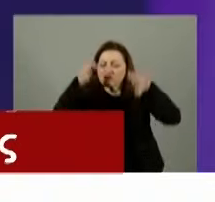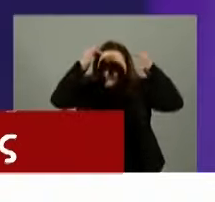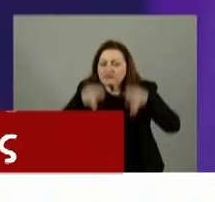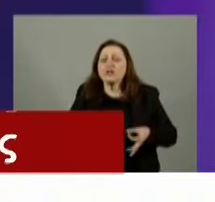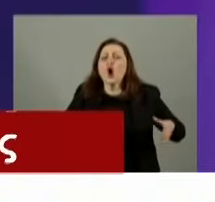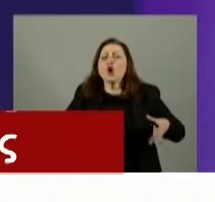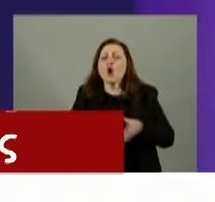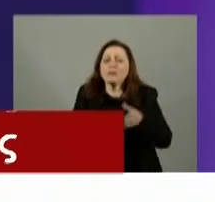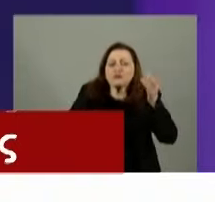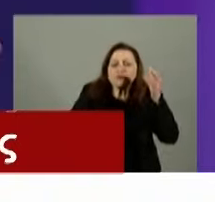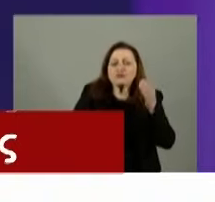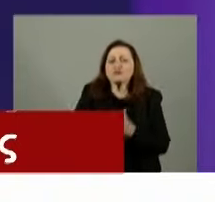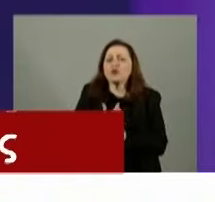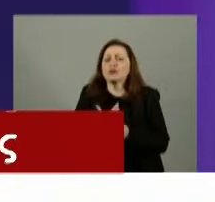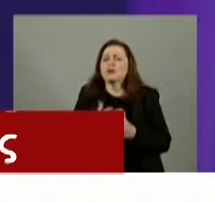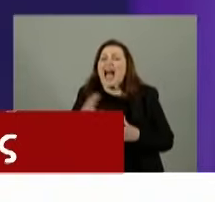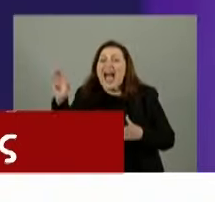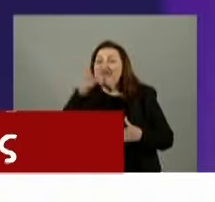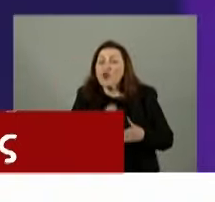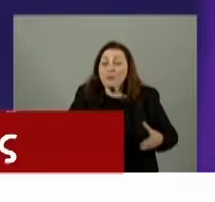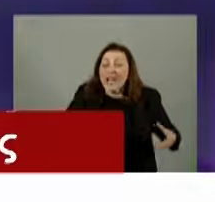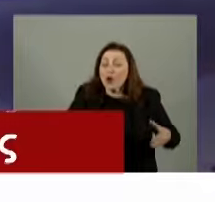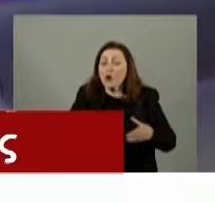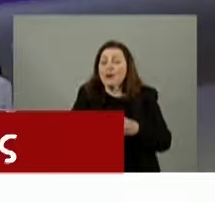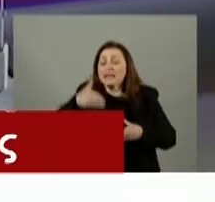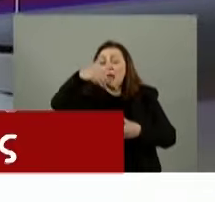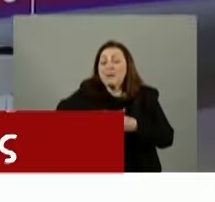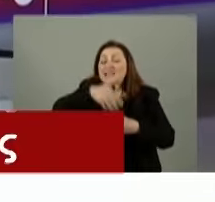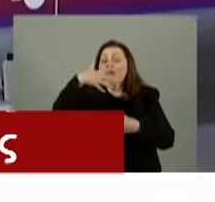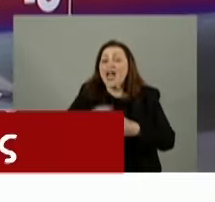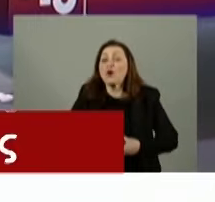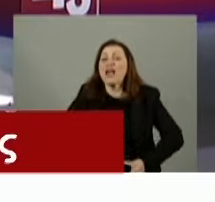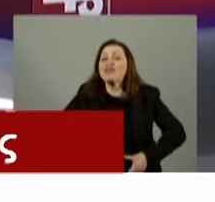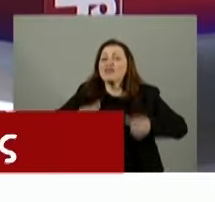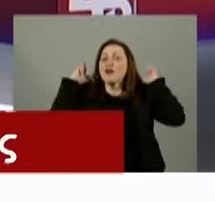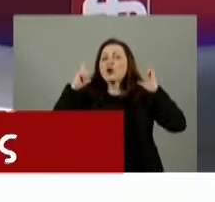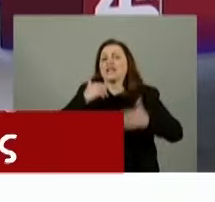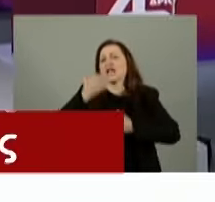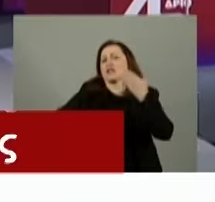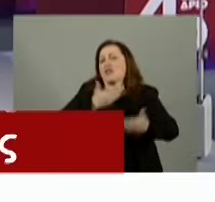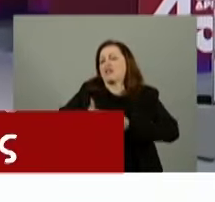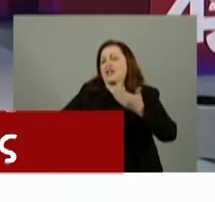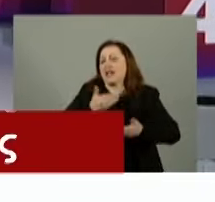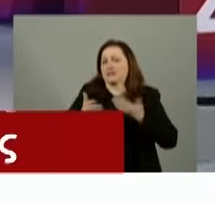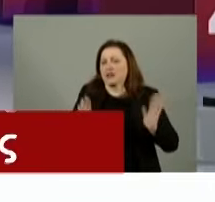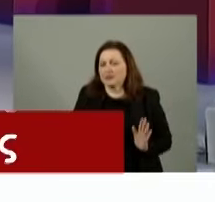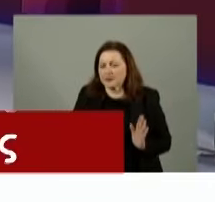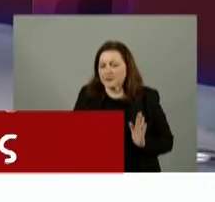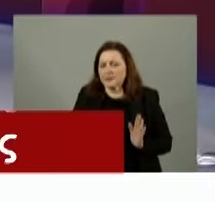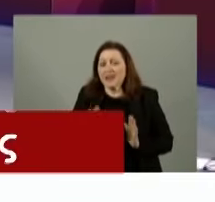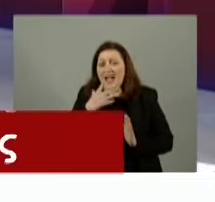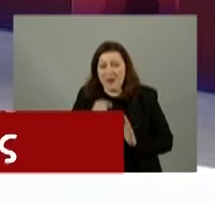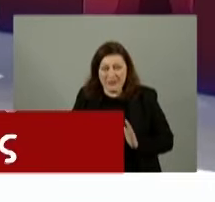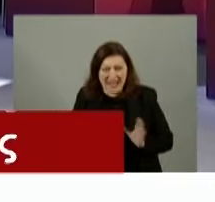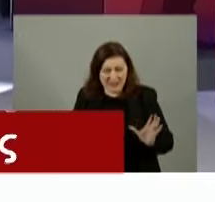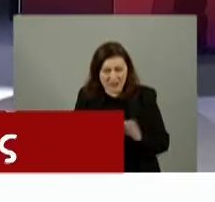και η Αγγελική νομίζω από το ρεπορτάζ μας είπε ότι ο κύριος Νίκος Παπάς θα στηρίξει τον κύριο Κασελάκη. Από ό,τι φαίνεται, ναι, θα ναι. Δηλαδή, παρόλο που χτες